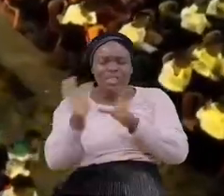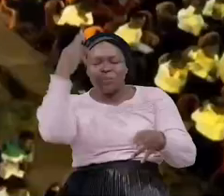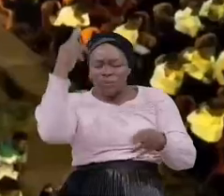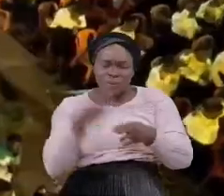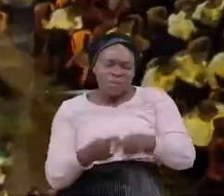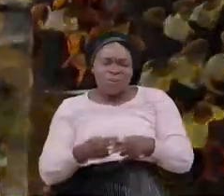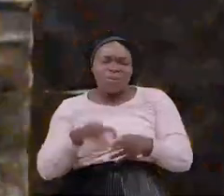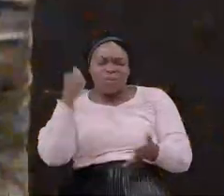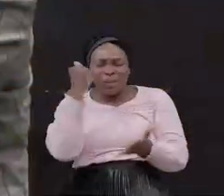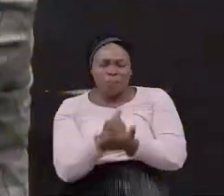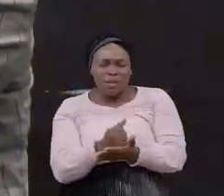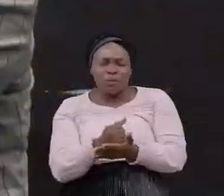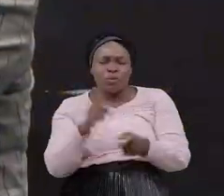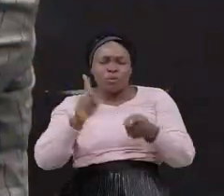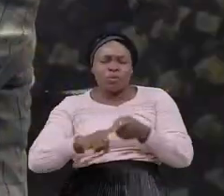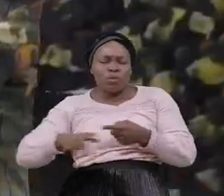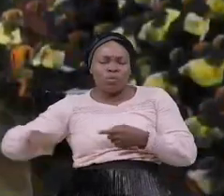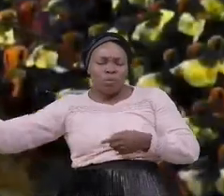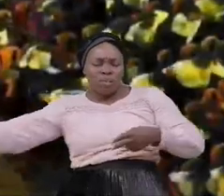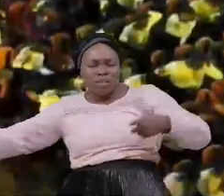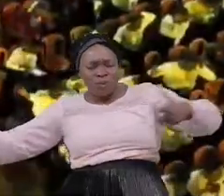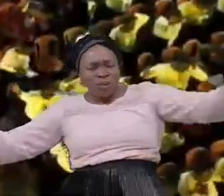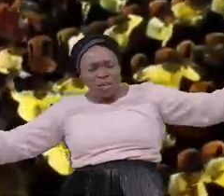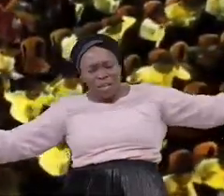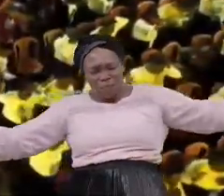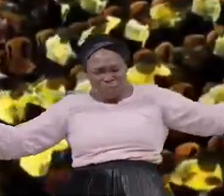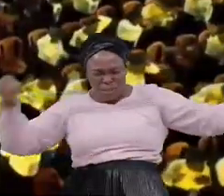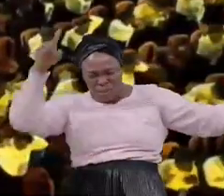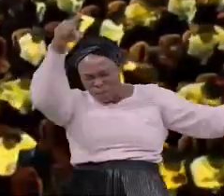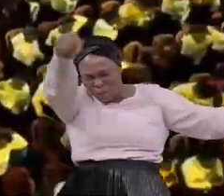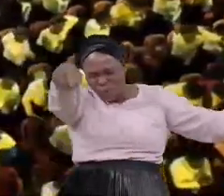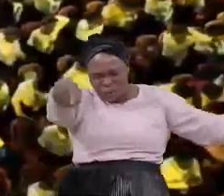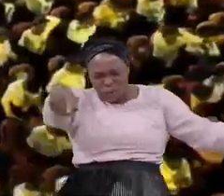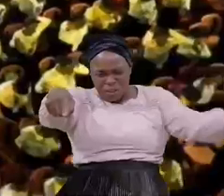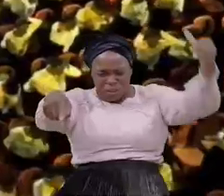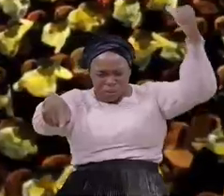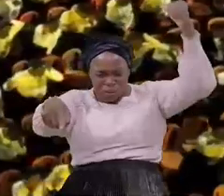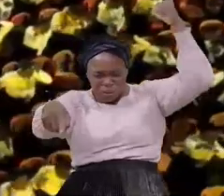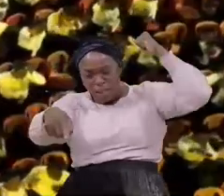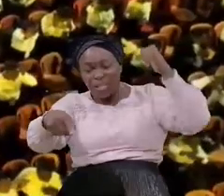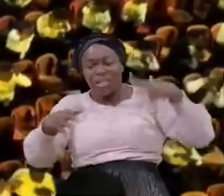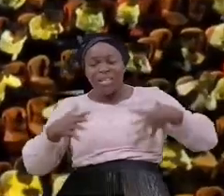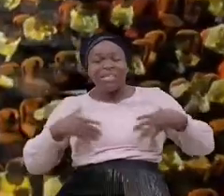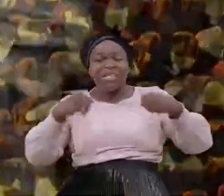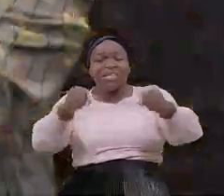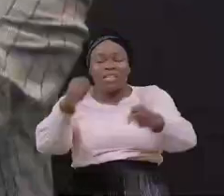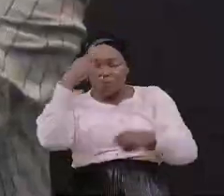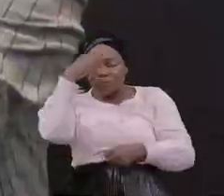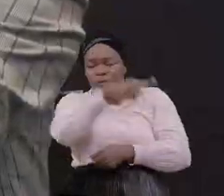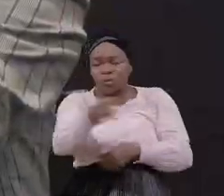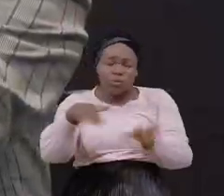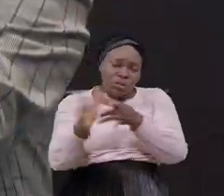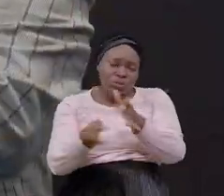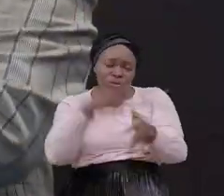À ma droite, à ma gauche, ou devant moi, la guérison pour vous,